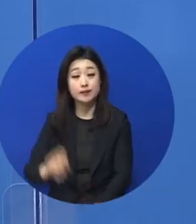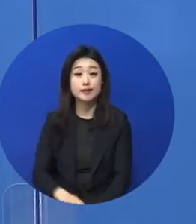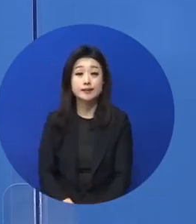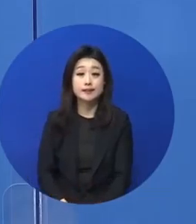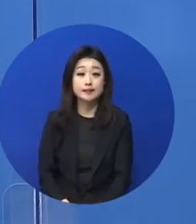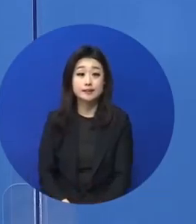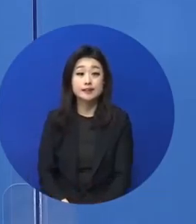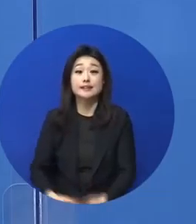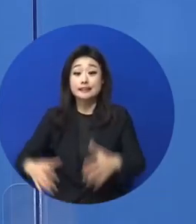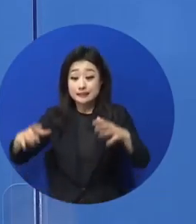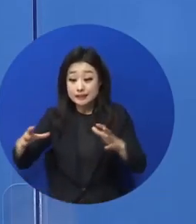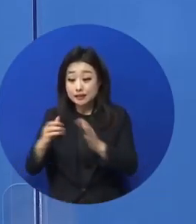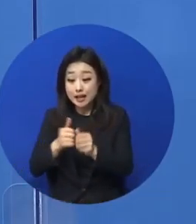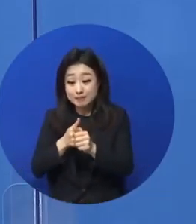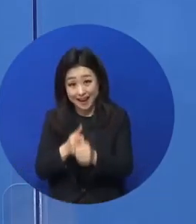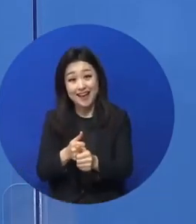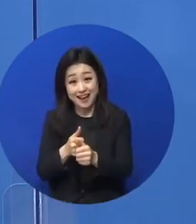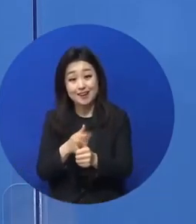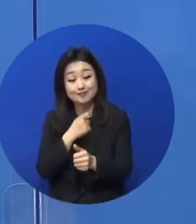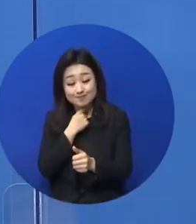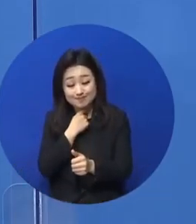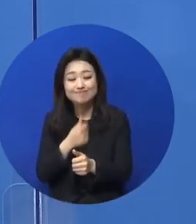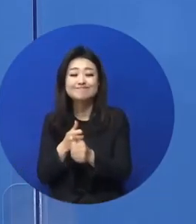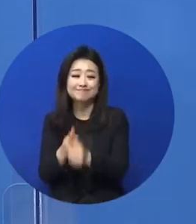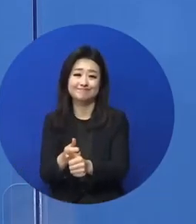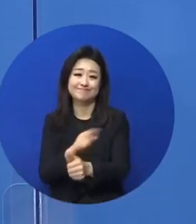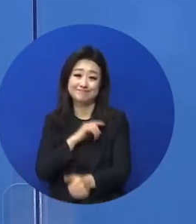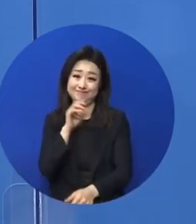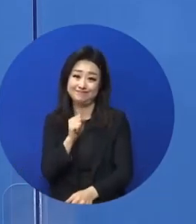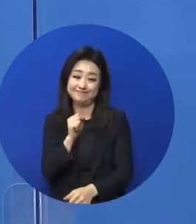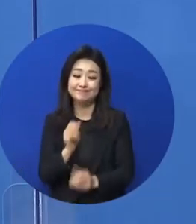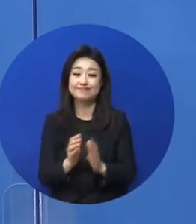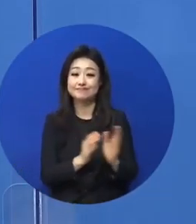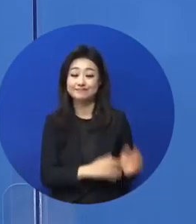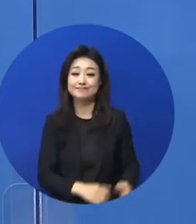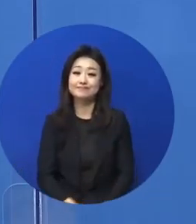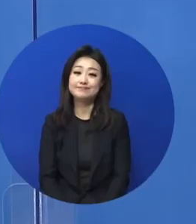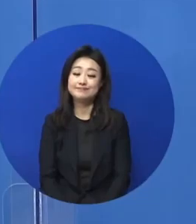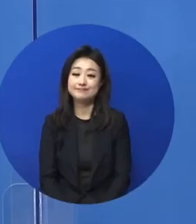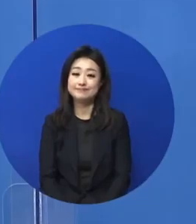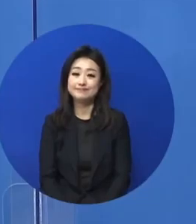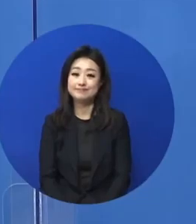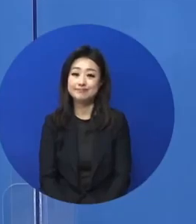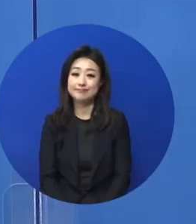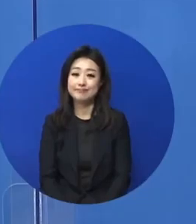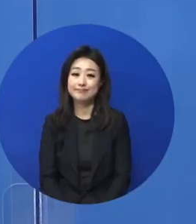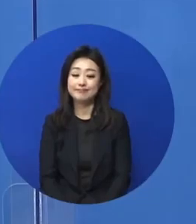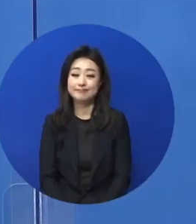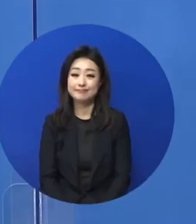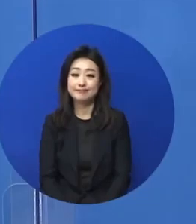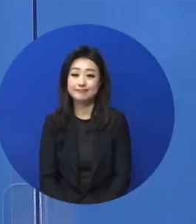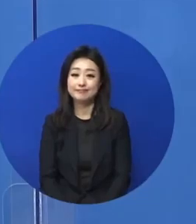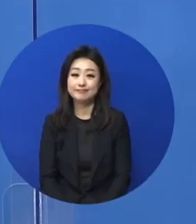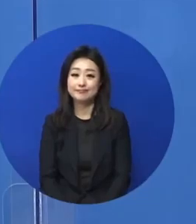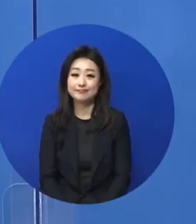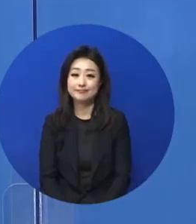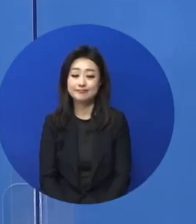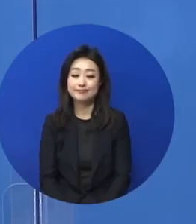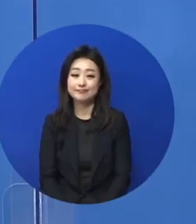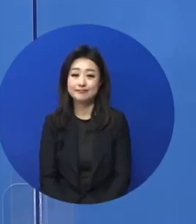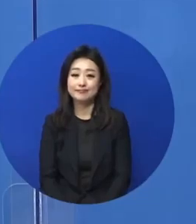그 지역 주민들의 의견을 가장 잘 수렴해서 하는 것이 첫 번째라는 생각이 들고요. 그리고 최근에 이제 일어나는 사실은